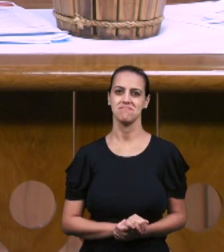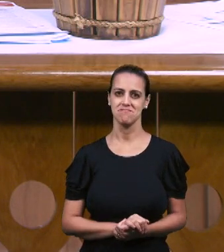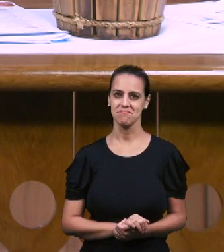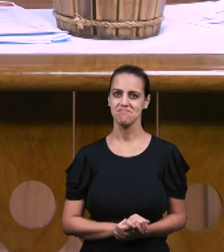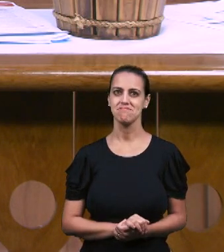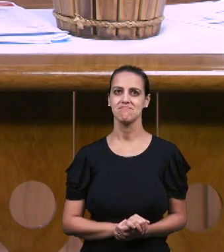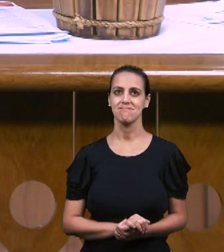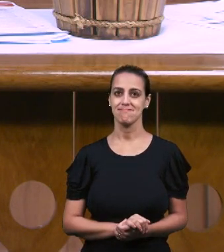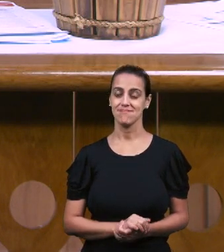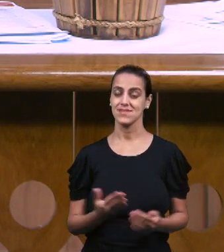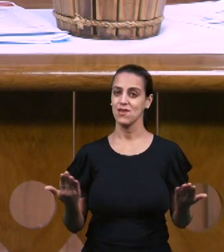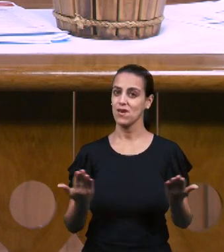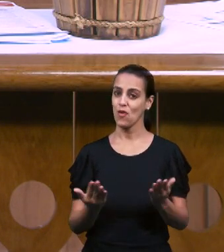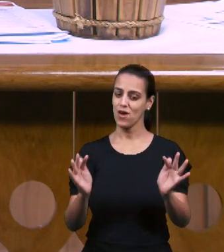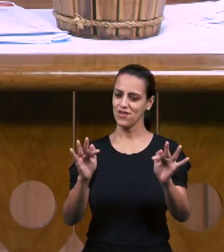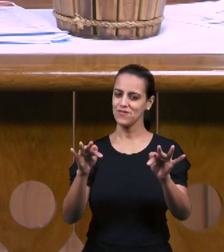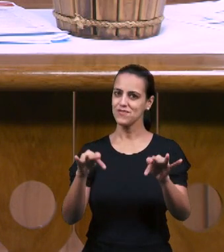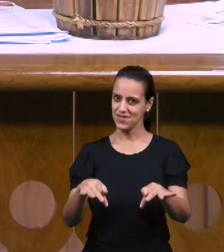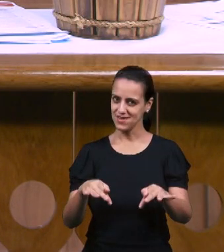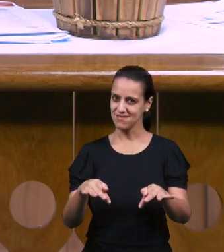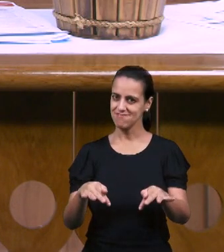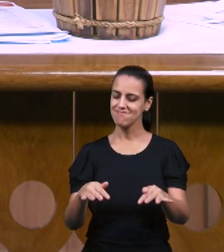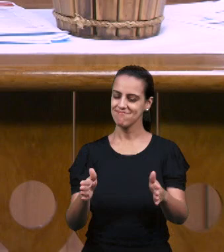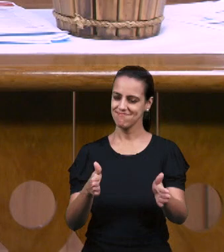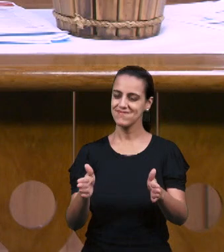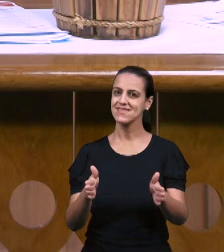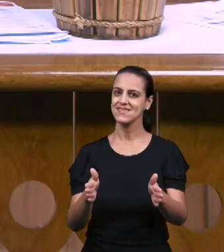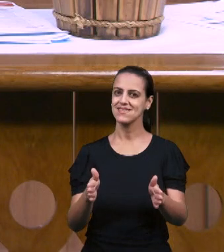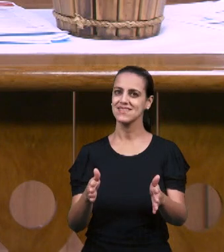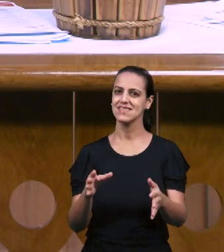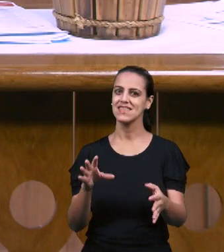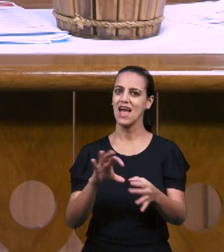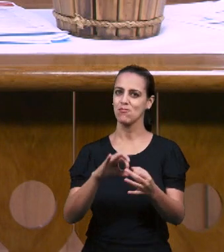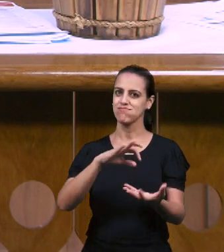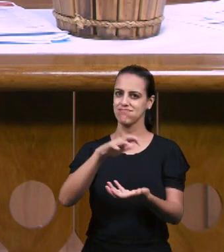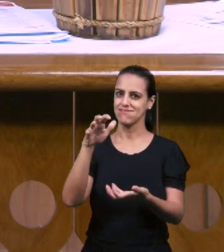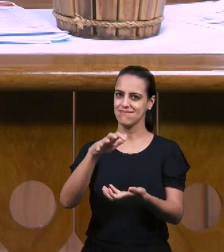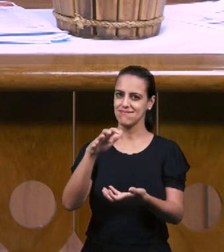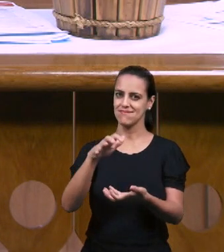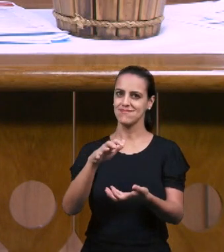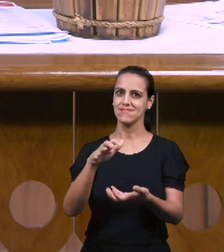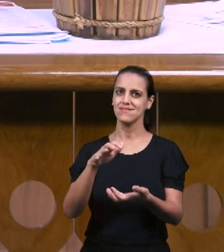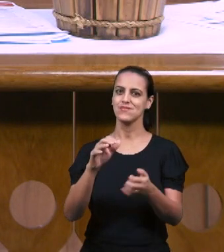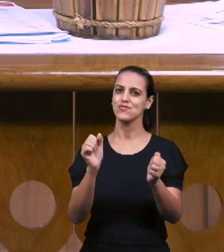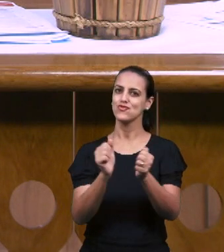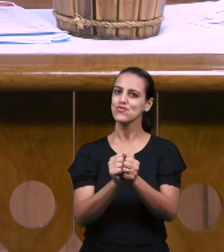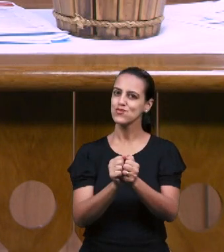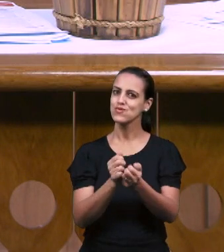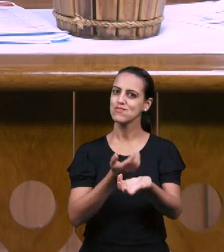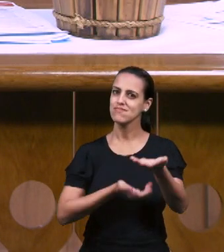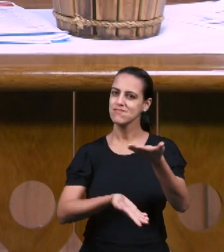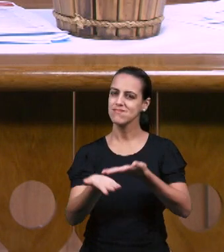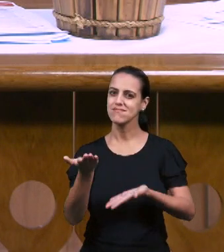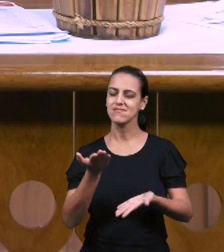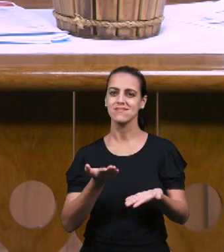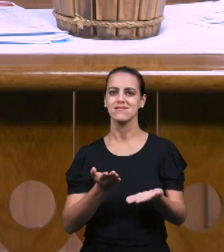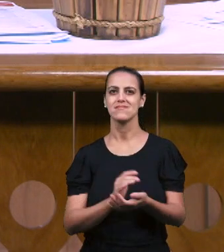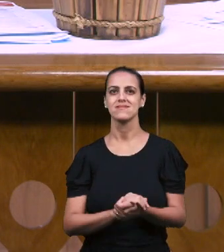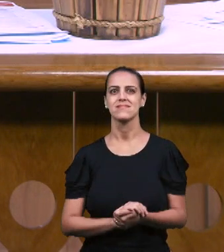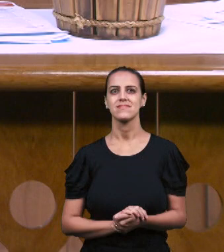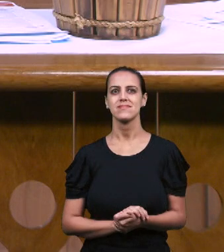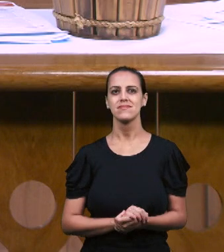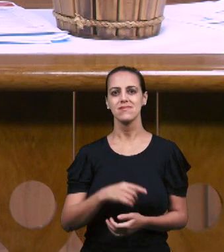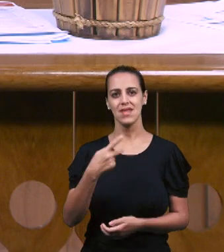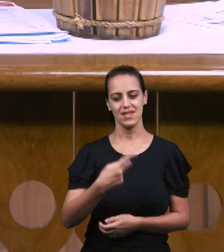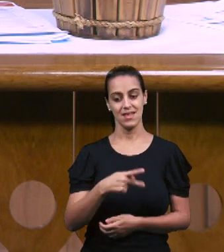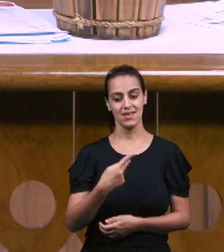maintenant, nous allons finir cette partie où nous sommes connectés avec notre réseau de transmission via satellite, ici de notre